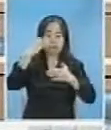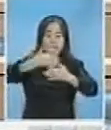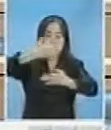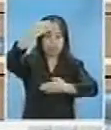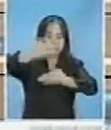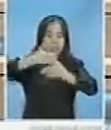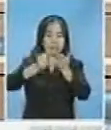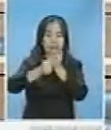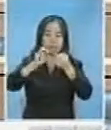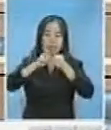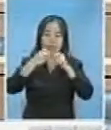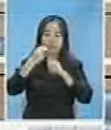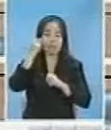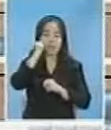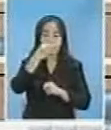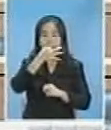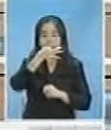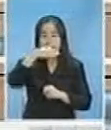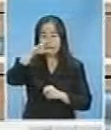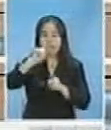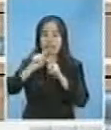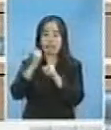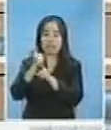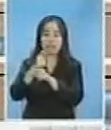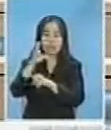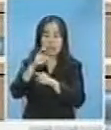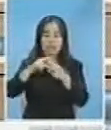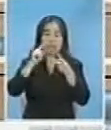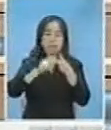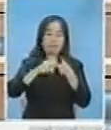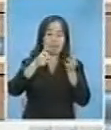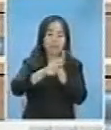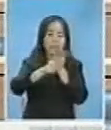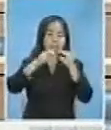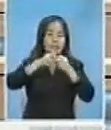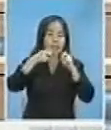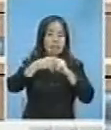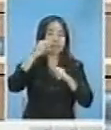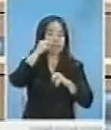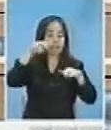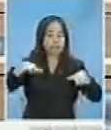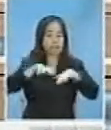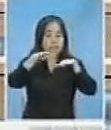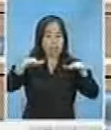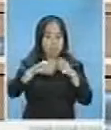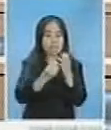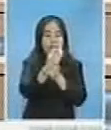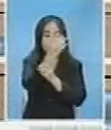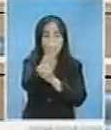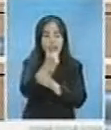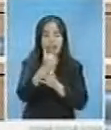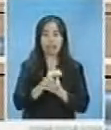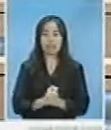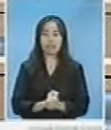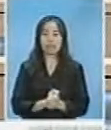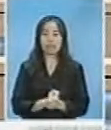ำแก้ปัญหาน้ำเค็มให้กับเกษตรกรผู้เลี้ยงกุ้งแก้ปัญหาน้ำจืดได้กับผู้ทำนาก็สามารถที่จะแก้ปัญหาให้กับ